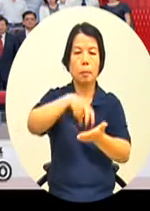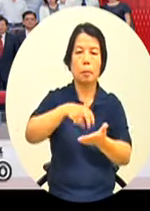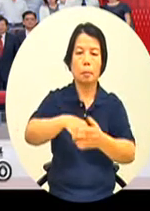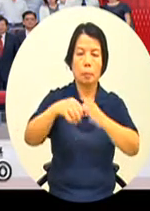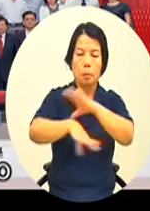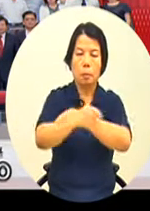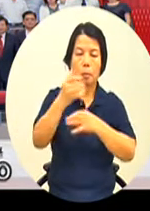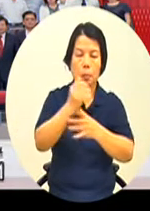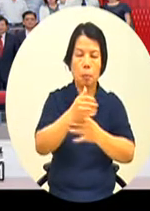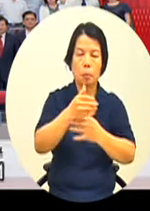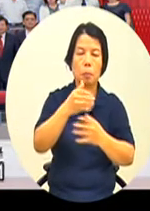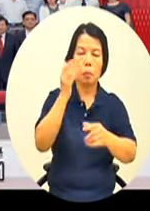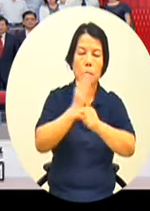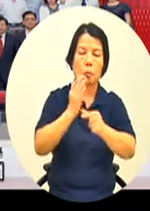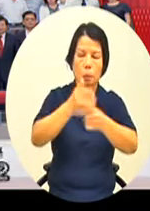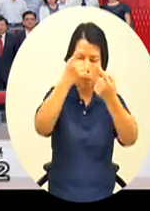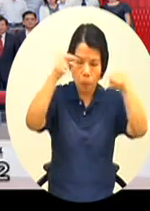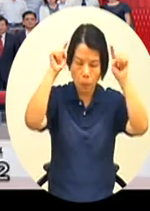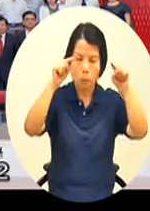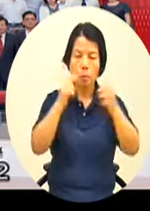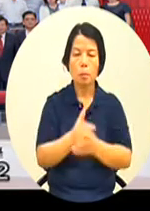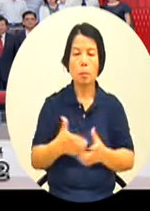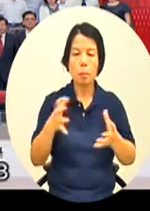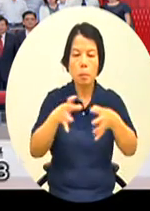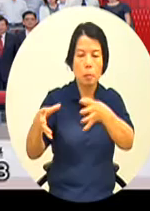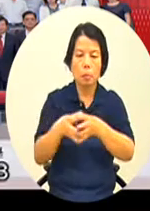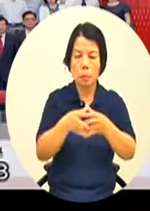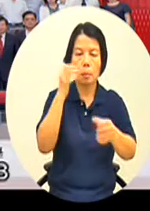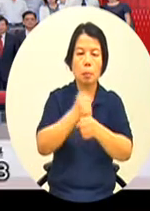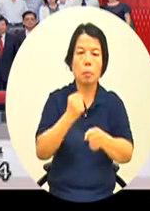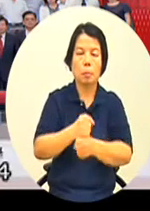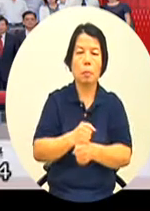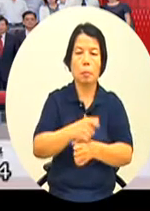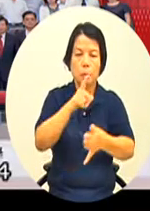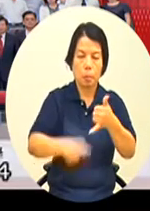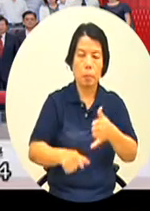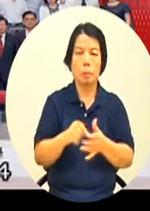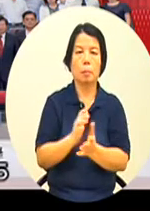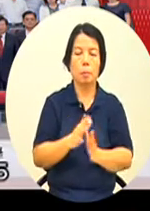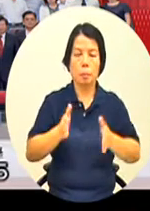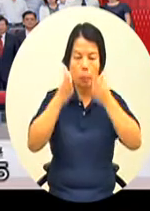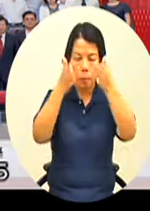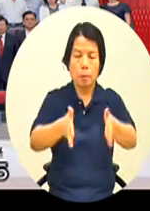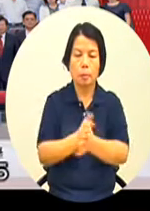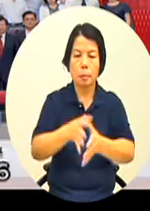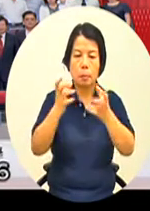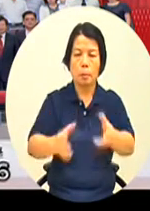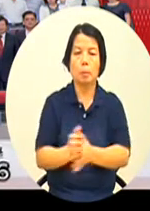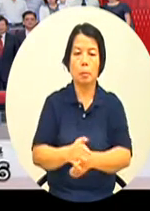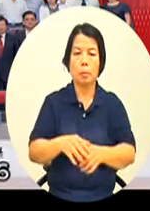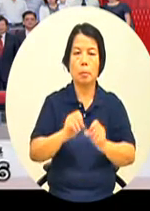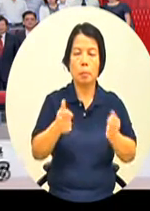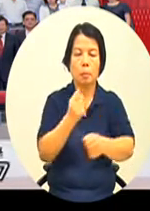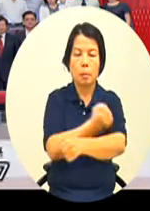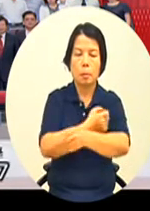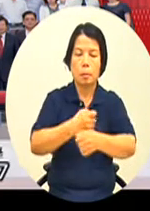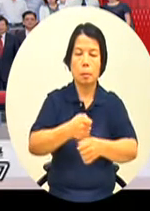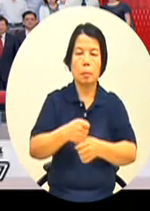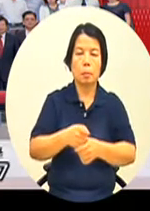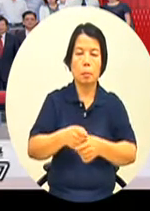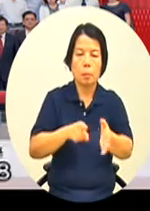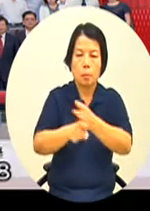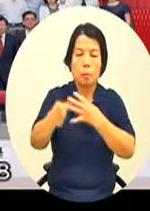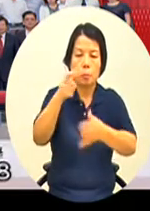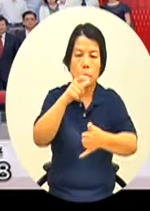与菲律宾空大洽谈合作，并针对设立非劳专班或者